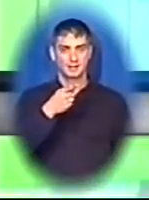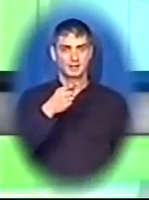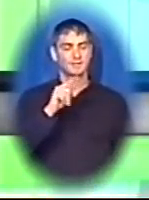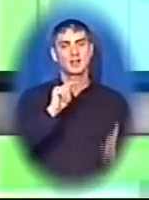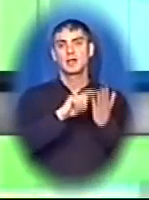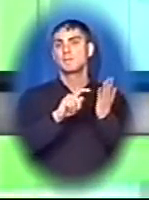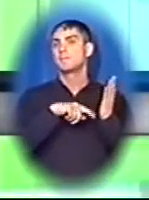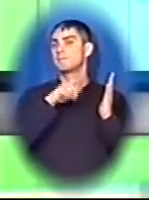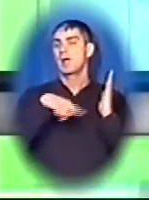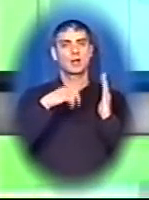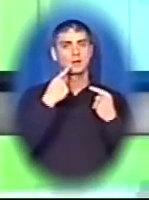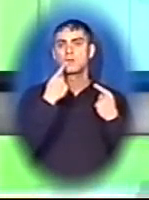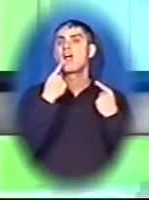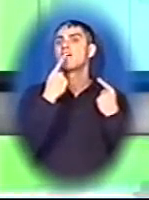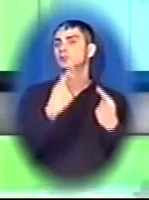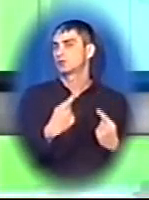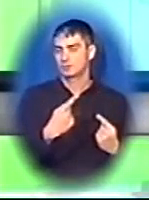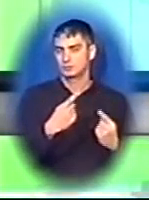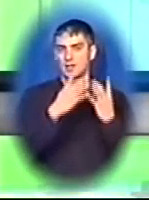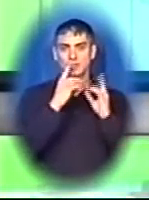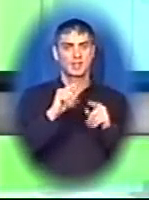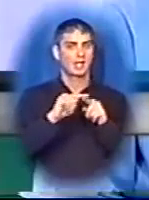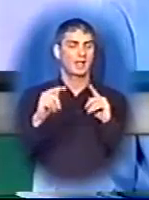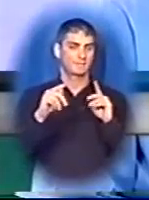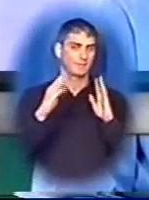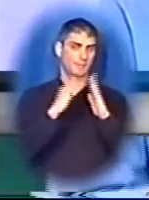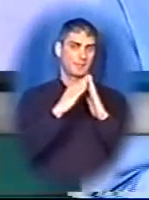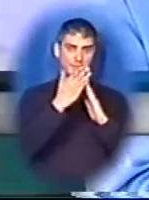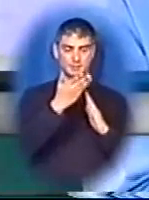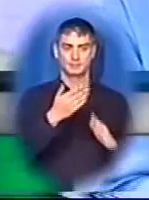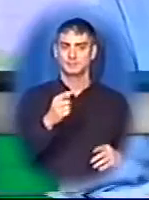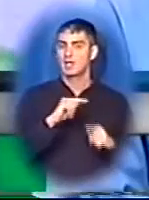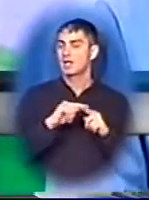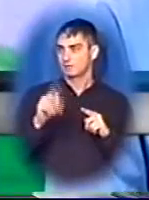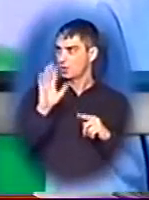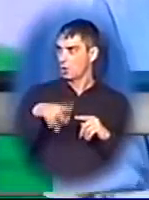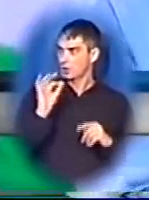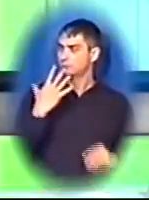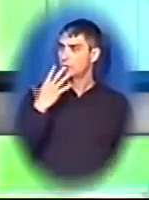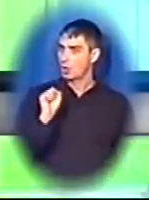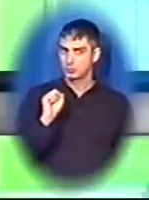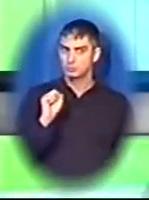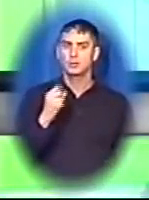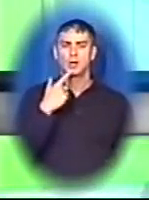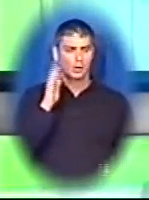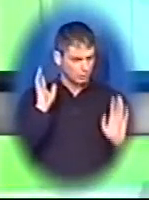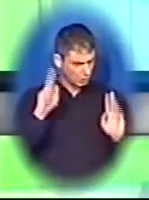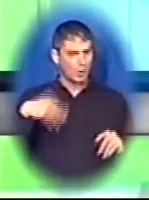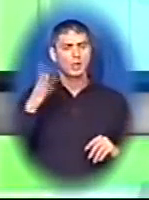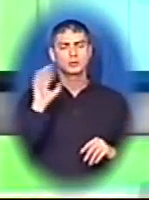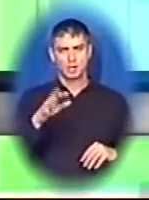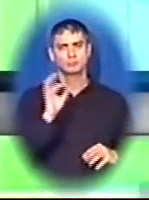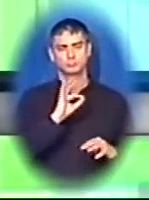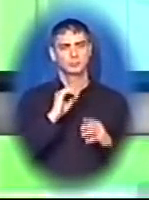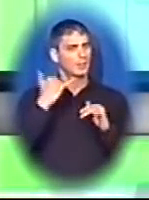ואתה מחייג למעשה לאן שתרצה, דרך הקו בזק שלך שנמצא בבית. קו קווי, נכון? זה יכול להיות גם קו של הוט, זה לא איזה סיכון. הוא יכול להיות גם